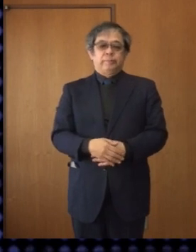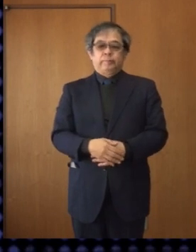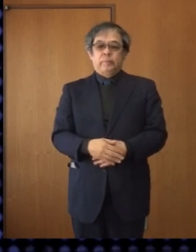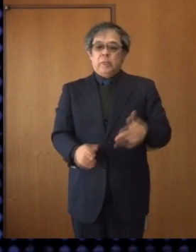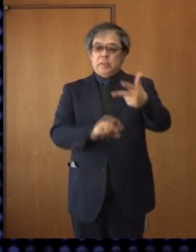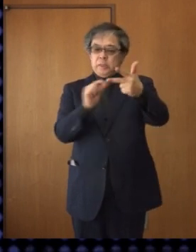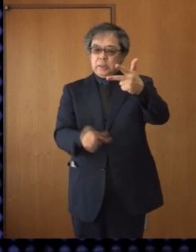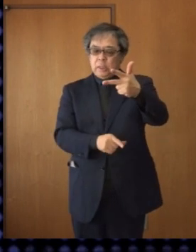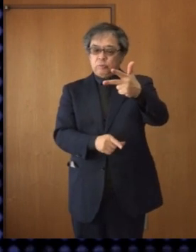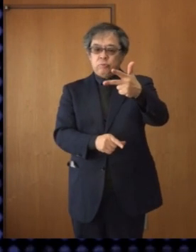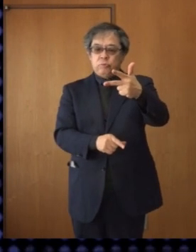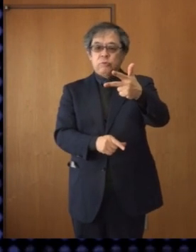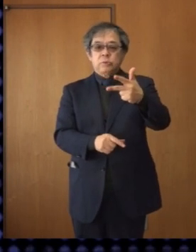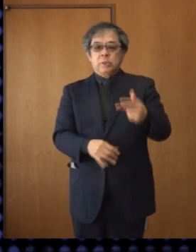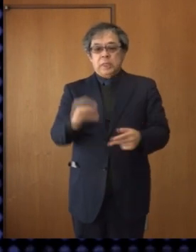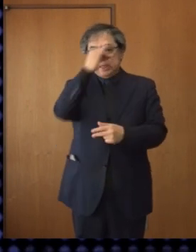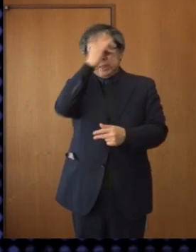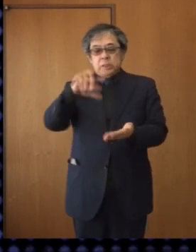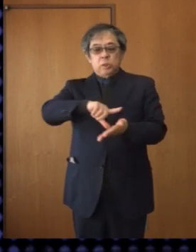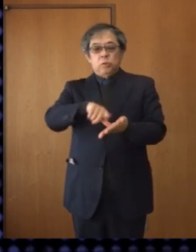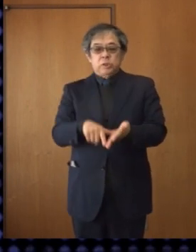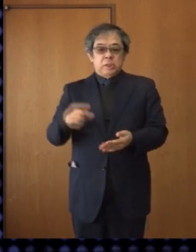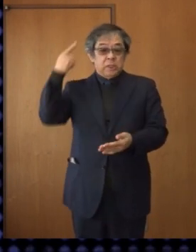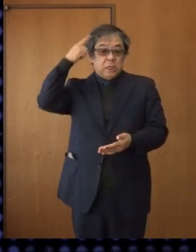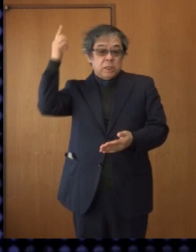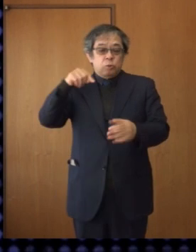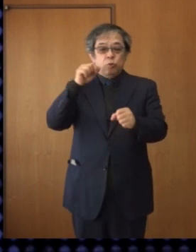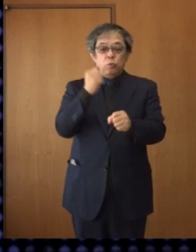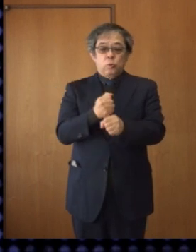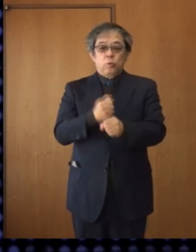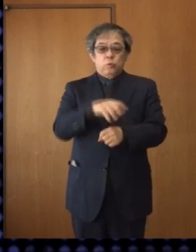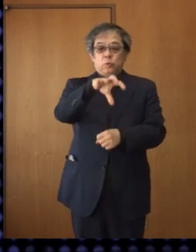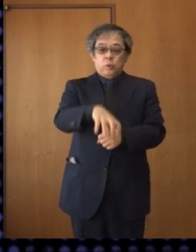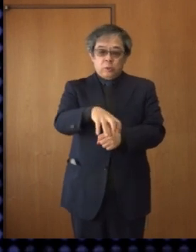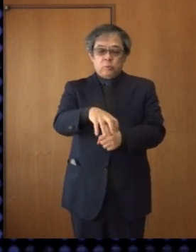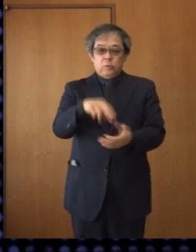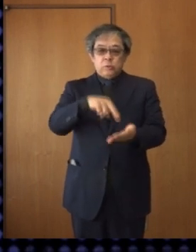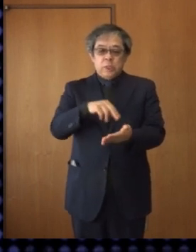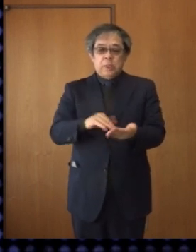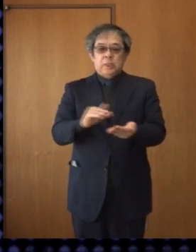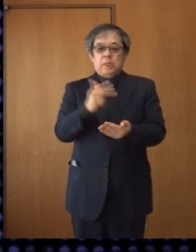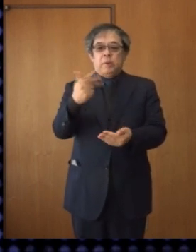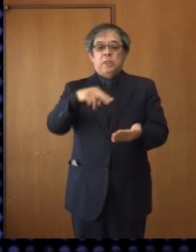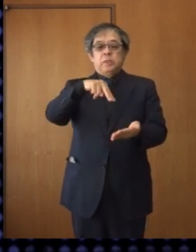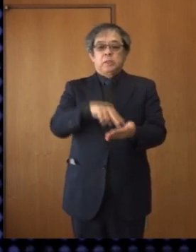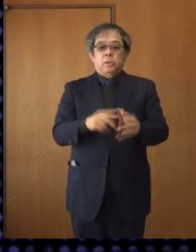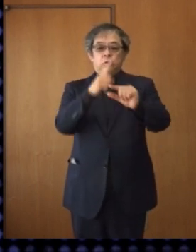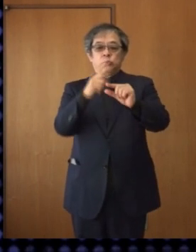7月には市の地域創造の拠点として多摩市立中央図書館がオ